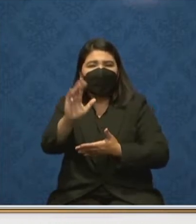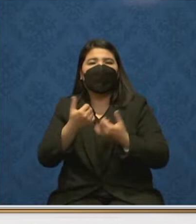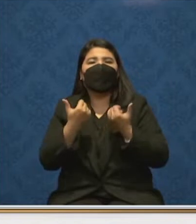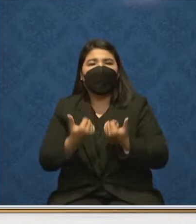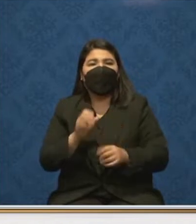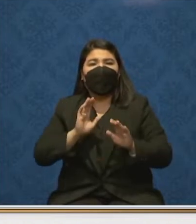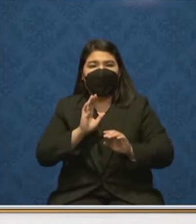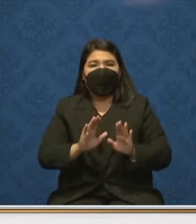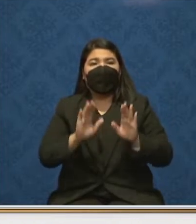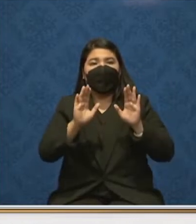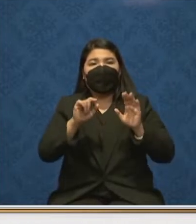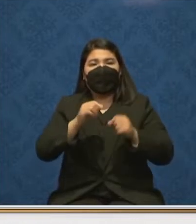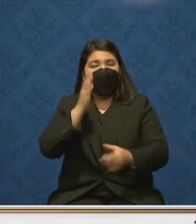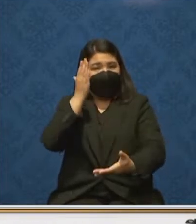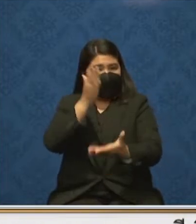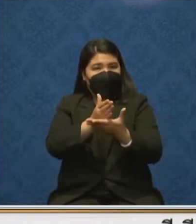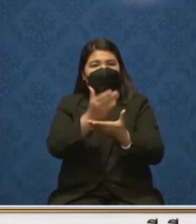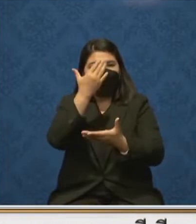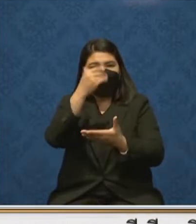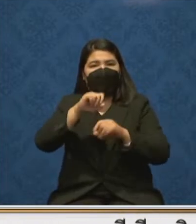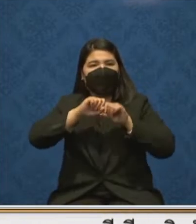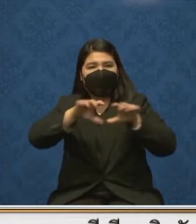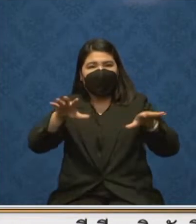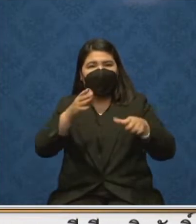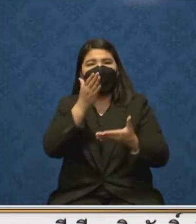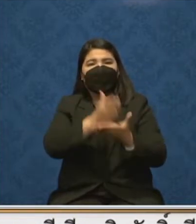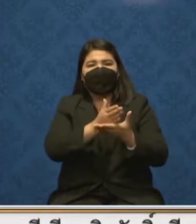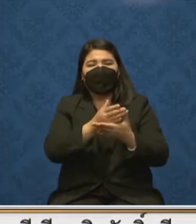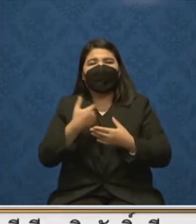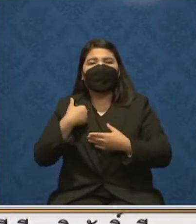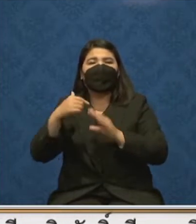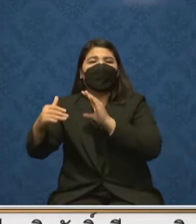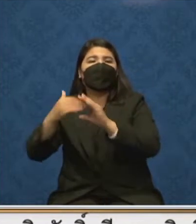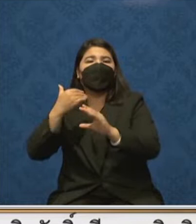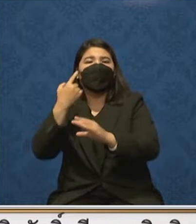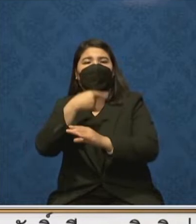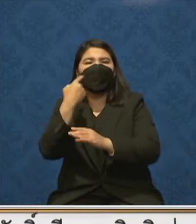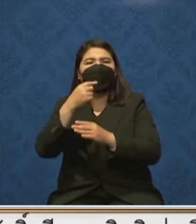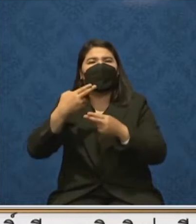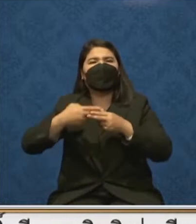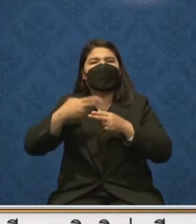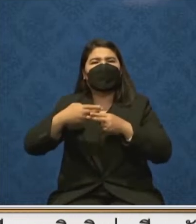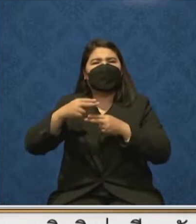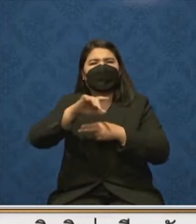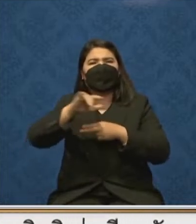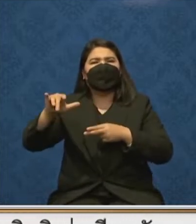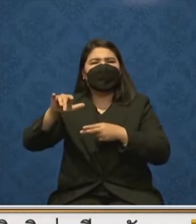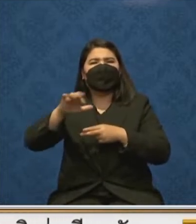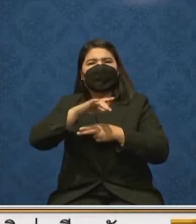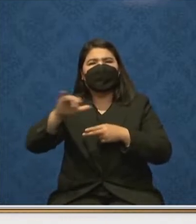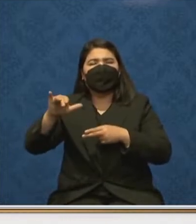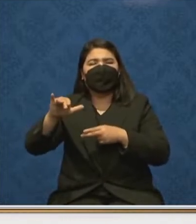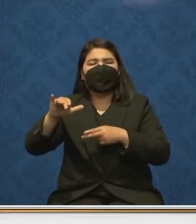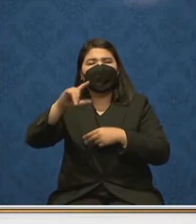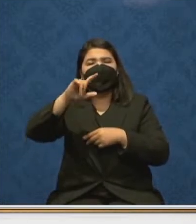ยุติการส่ง Fake Newsค้าดามนส่งมาจากคนชื่ภาา cosasดิชน์อ่าน ไม่ถนัดไมรู้ว่าสถิหรอสะิต